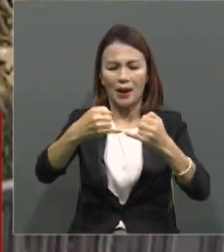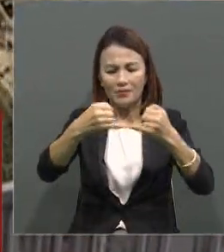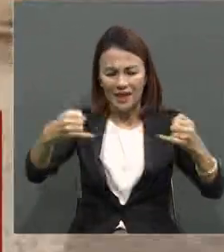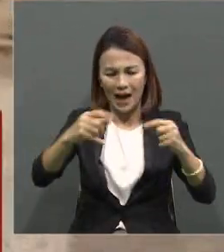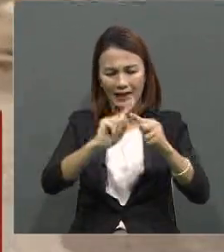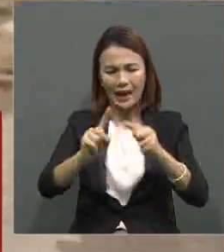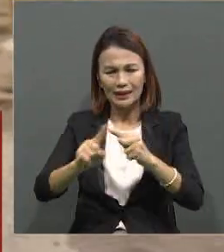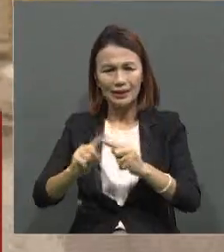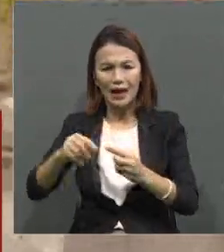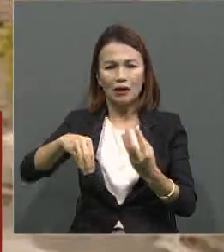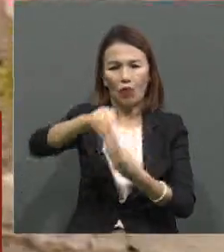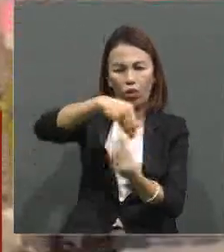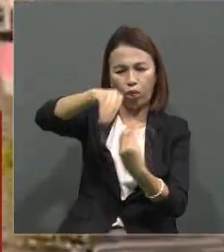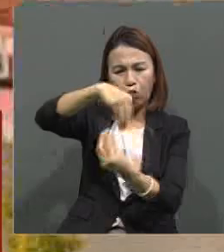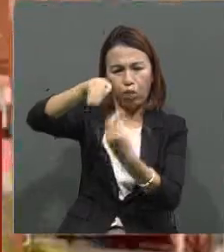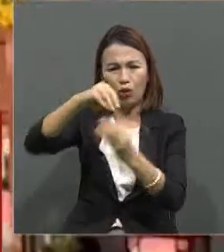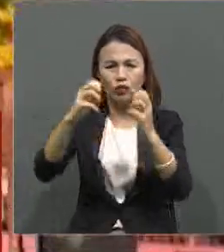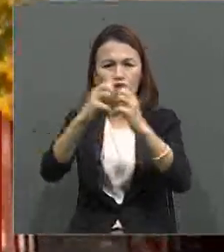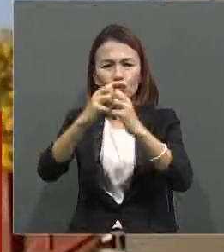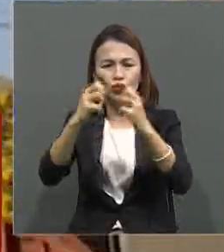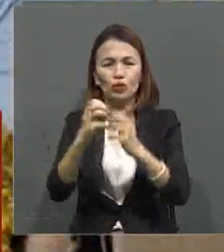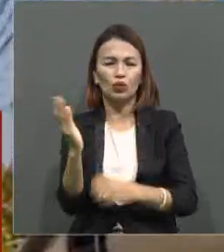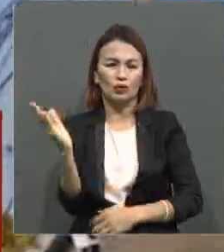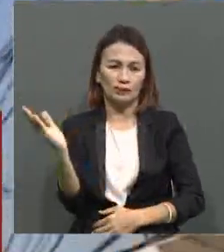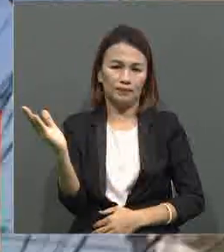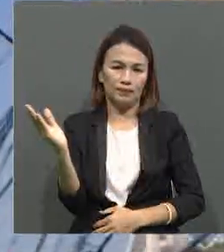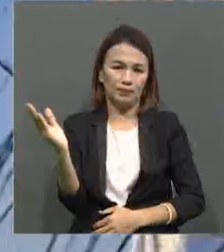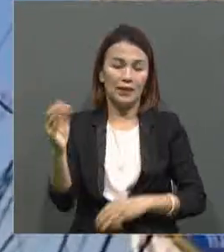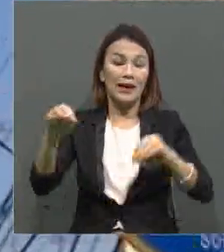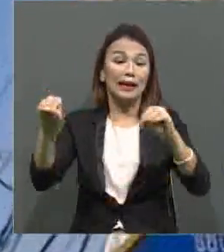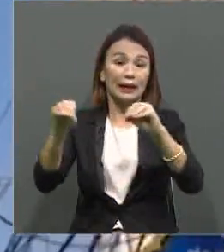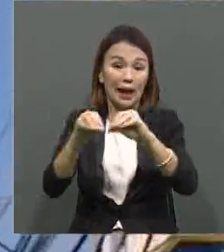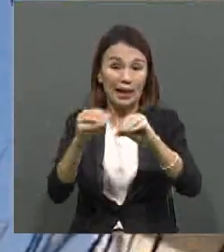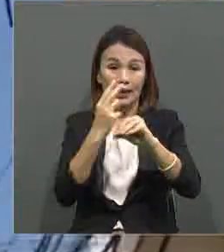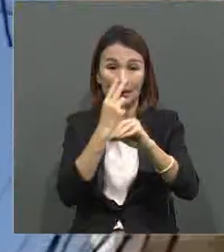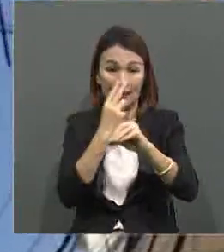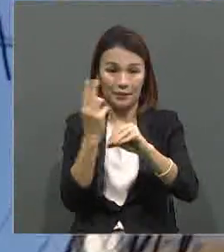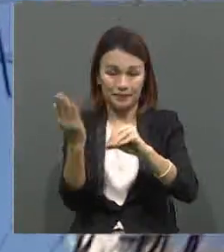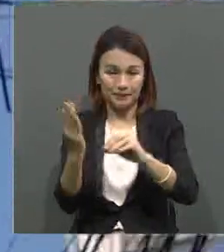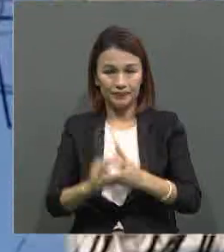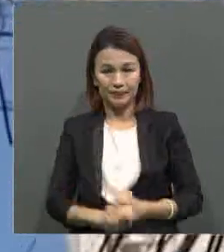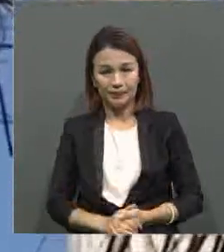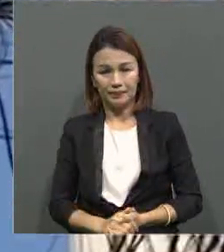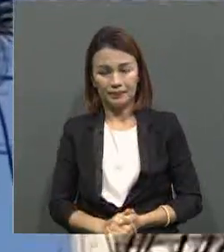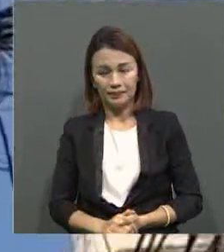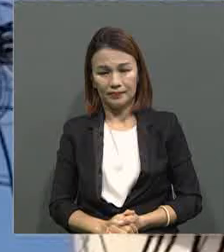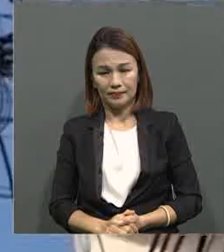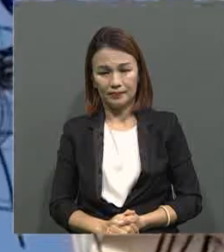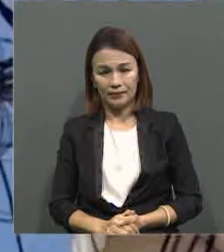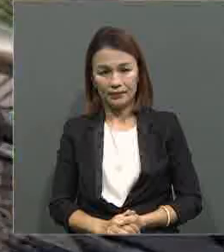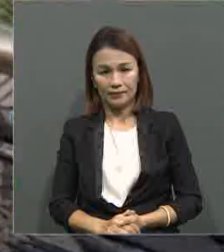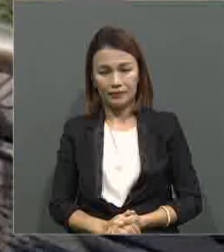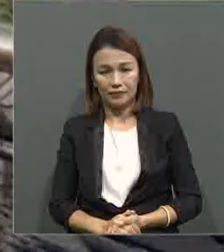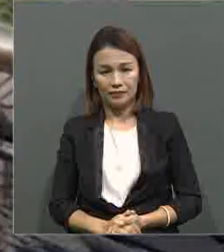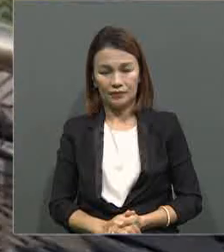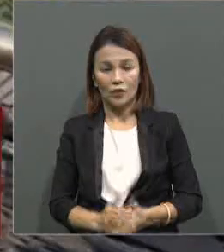ราวเหล็กของสะพานจำนวนมากอโอ้โหเนี่ยอันนี้คือที่ใกล้ๆเคียงกันก็จะมีสภาพเป็นแบบนี้นะคะเพราะฉะนั้นคนที่เขาต้องใช้เนี่ย